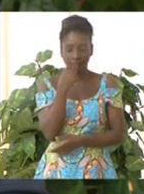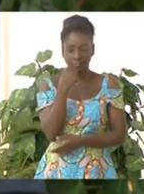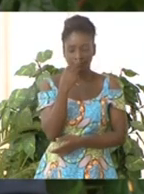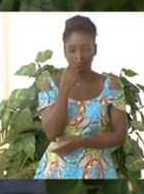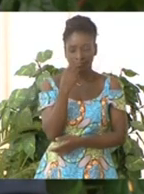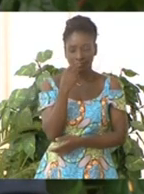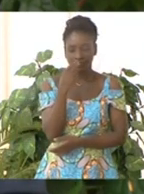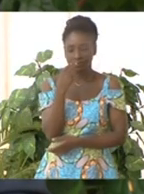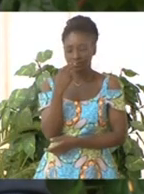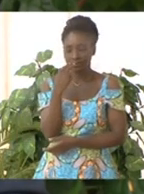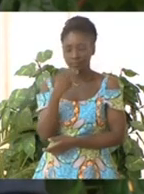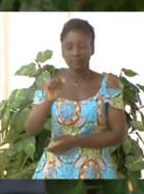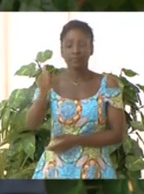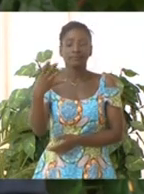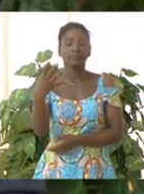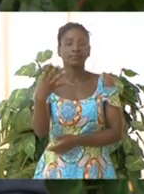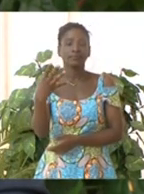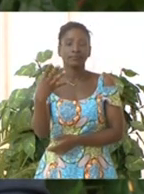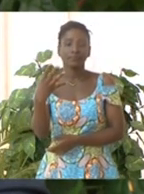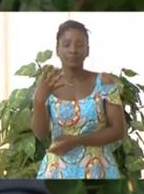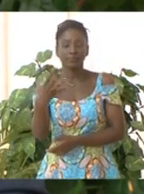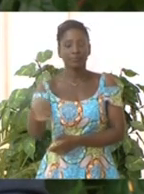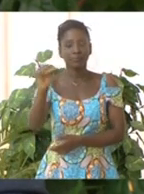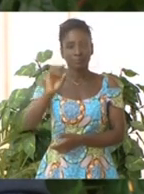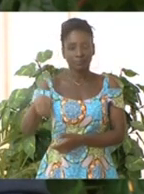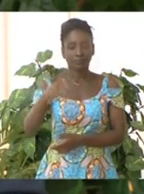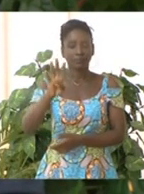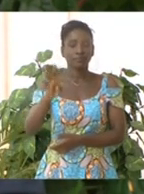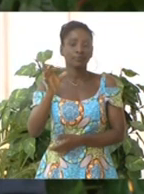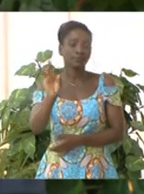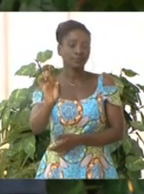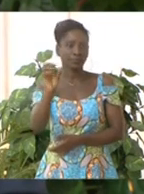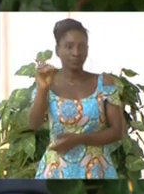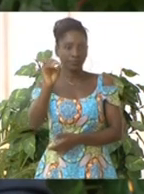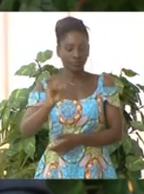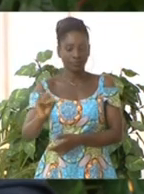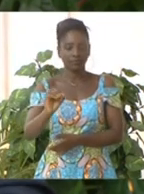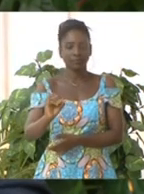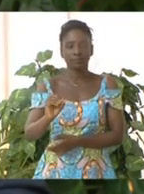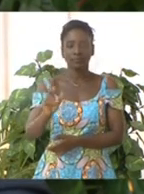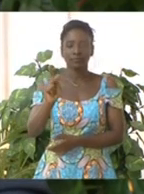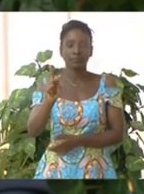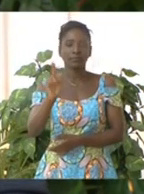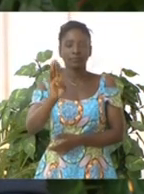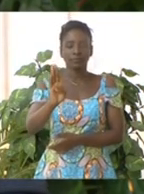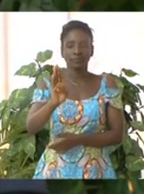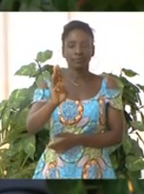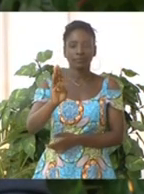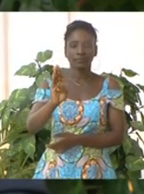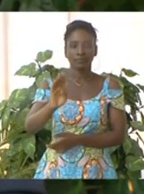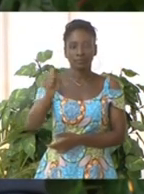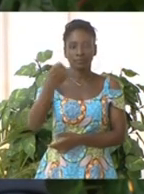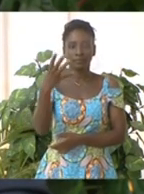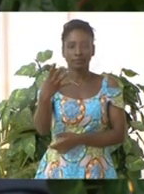Henri, 14, soit 0,48%. Kwadio